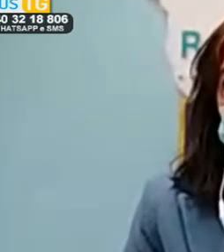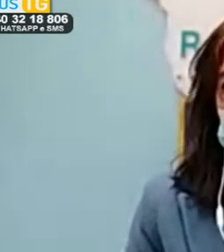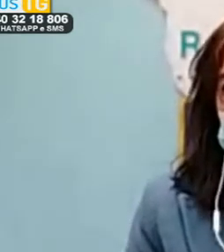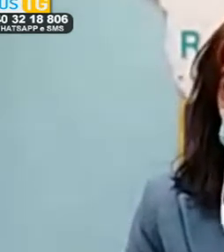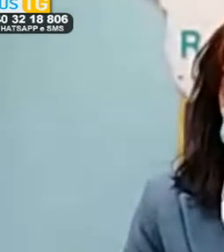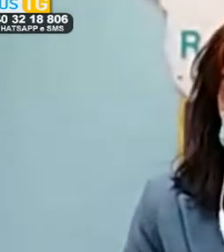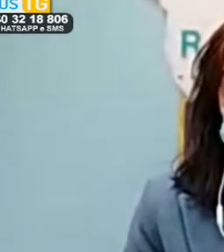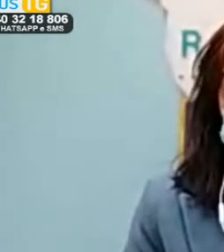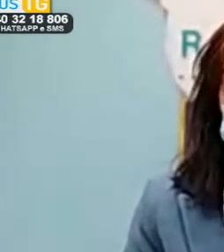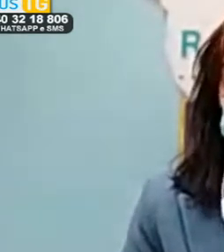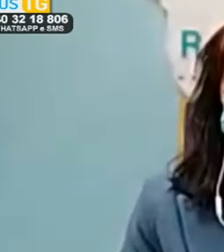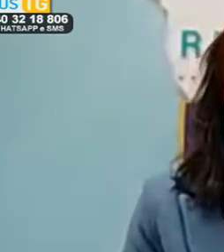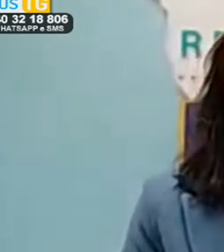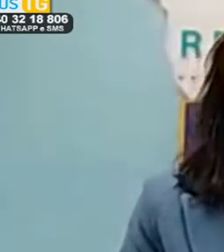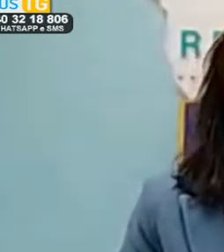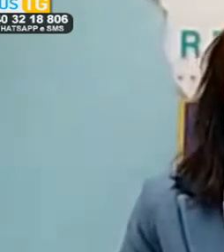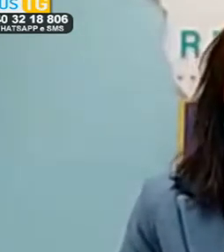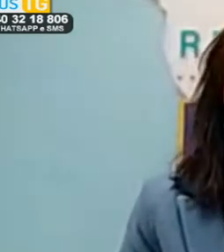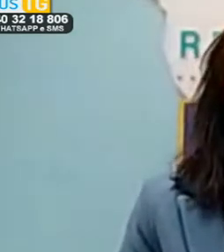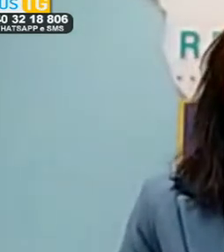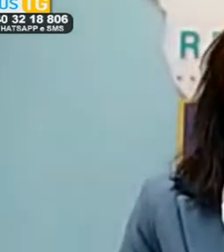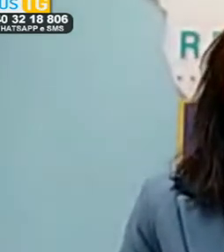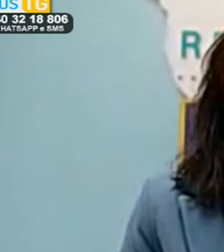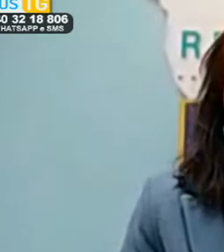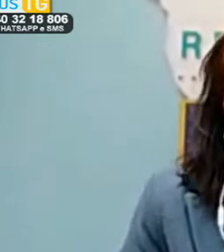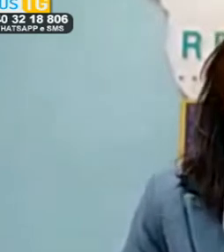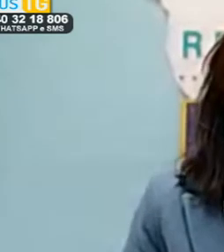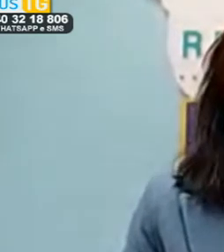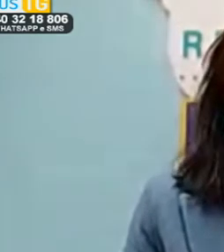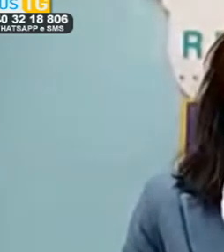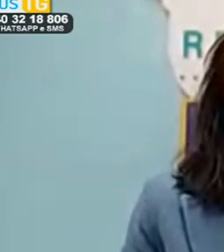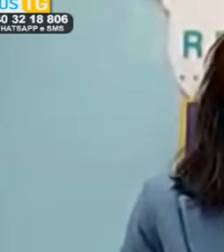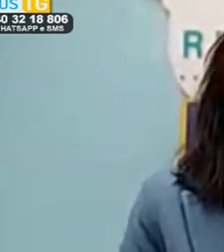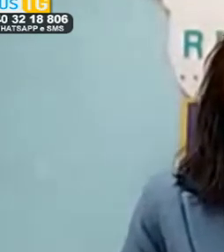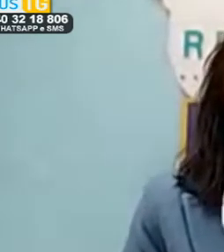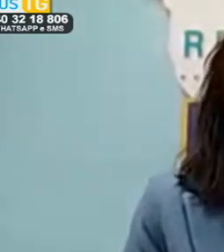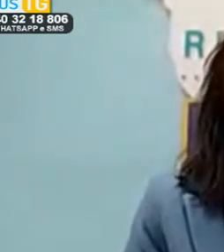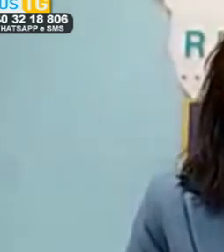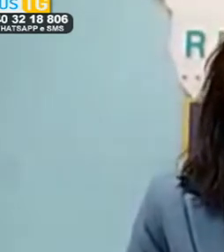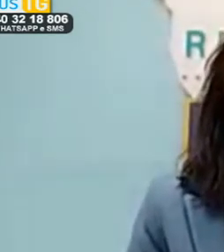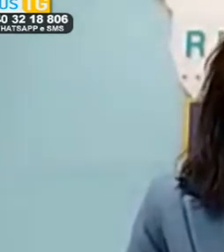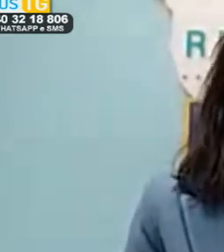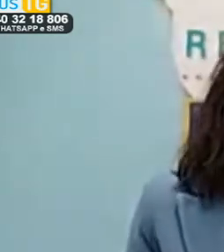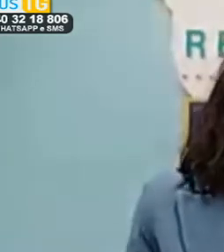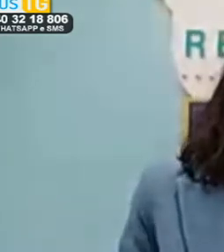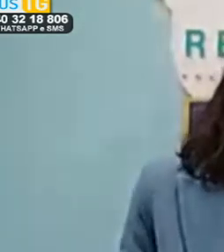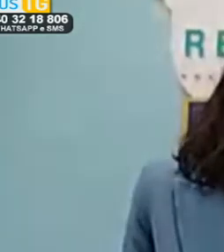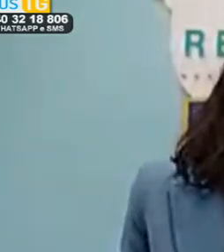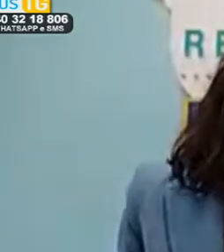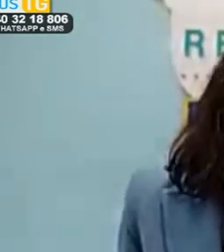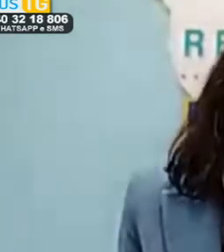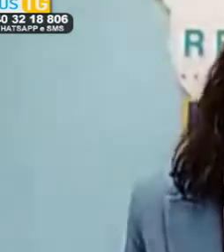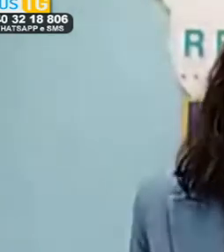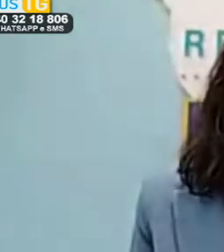le documentazioni appunto per sostenere l'esame la domanda di fare l'esame di guida anche a questi enti. È un modo